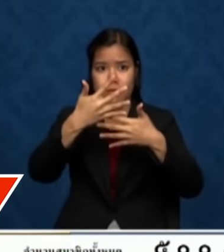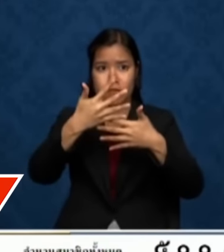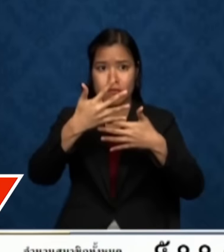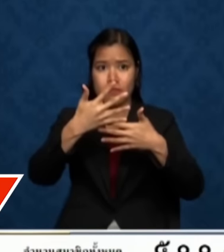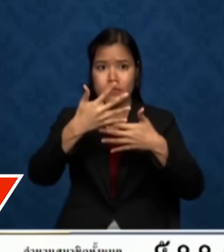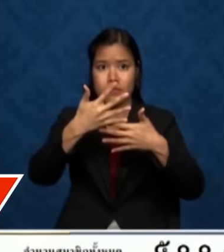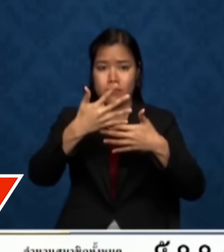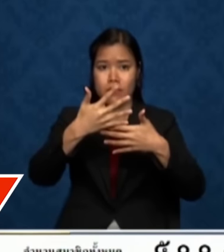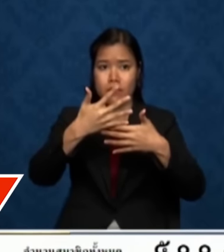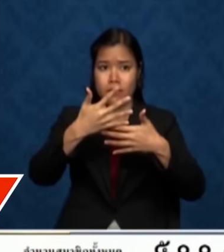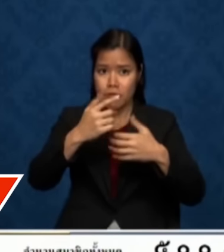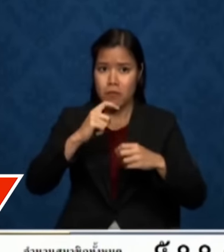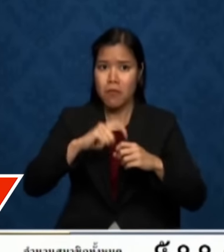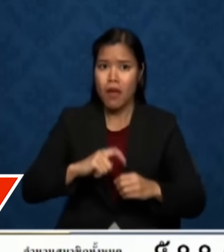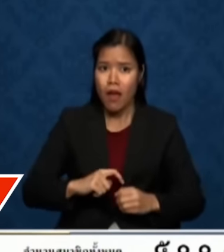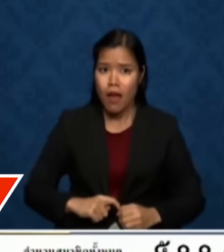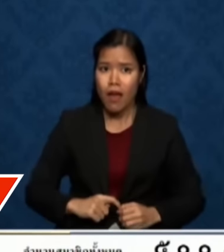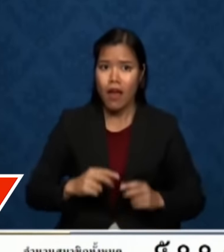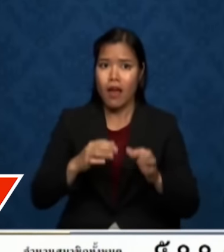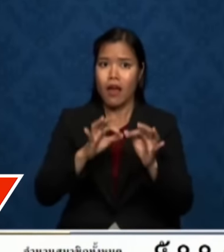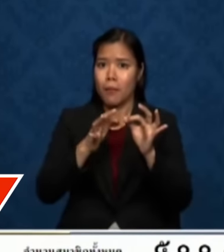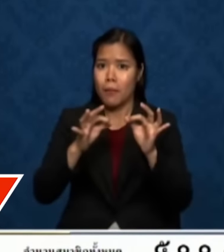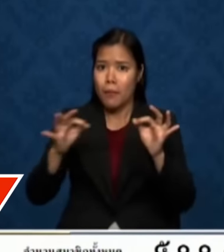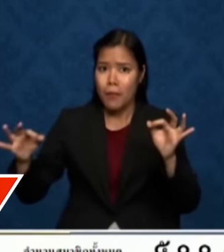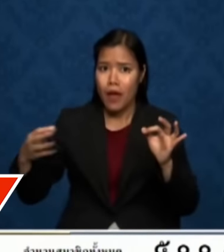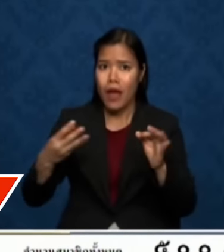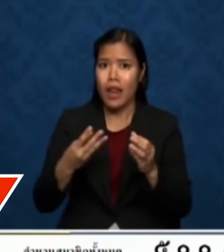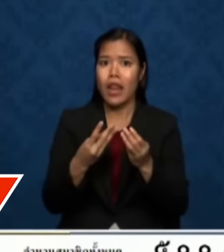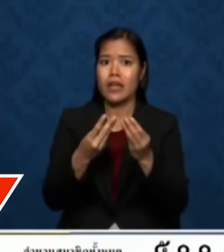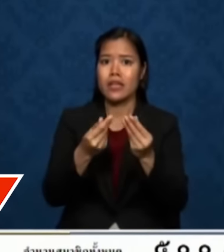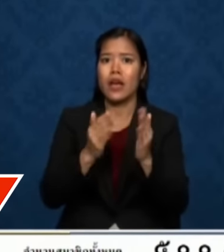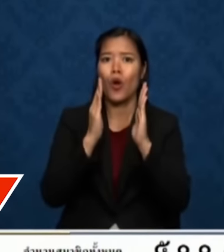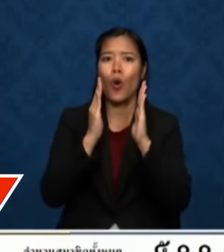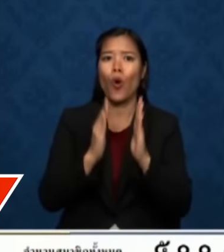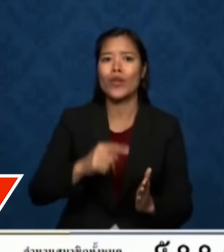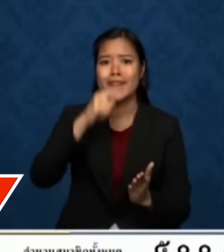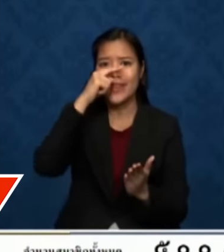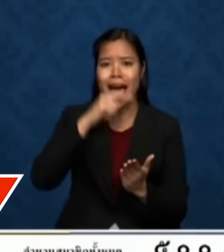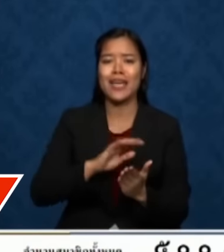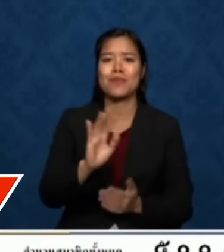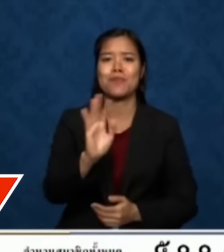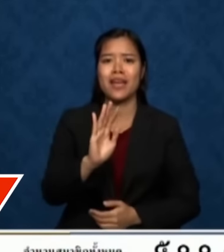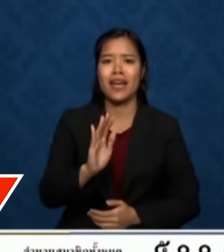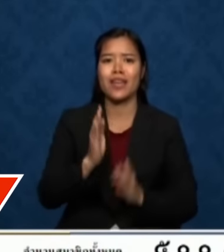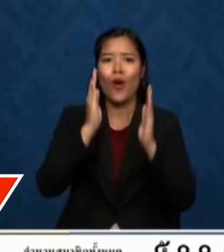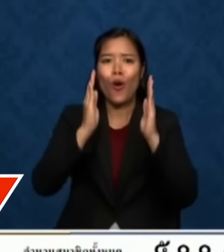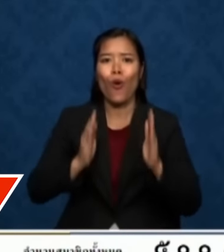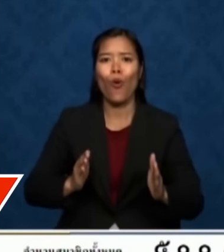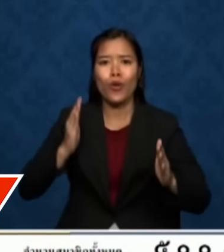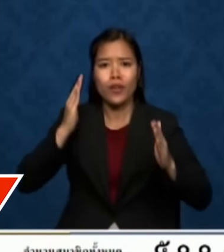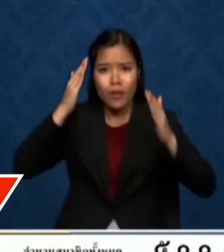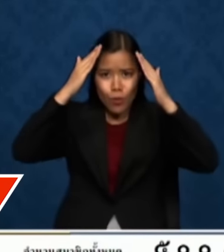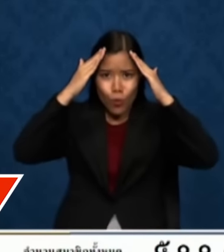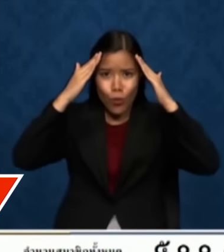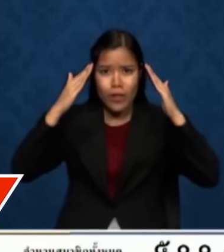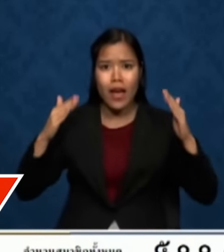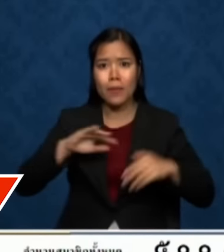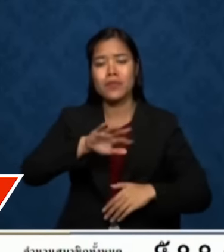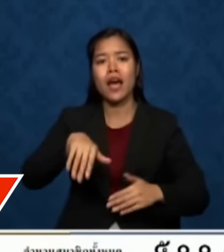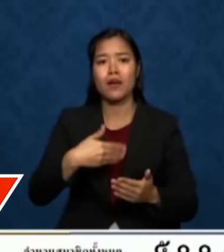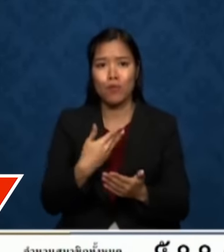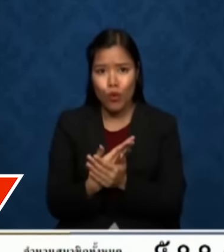คอมเมนต์รายละเอียดบัญชีสรุปว่าเอ้าเป็นคนเวียดนามทั้งหมดเลยค่ะ แถมมีเวลาการมาคอมเมนต์เนี่ยแค่ช่วงเวล